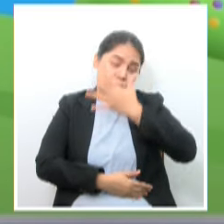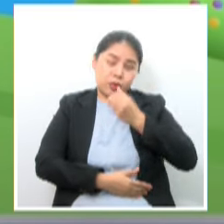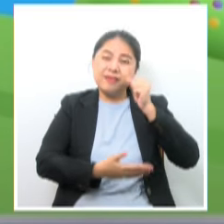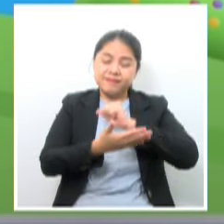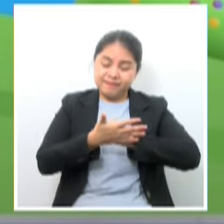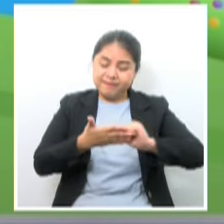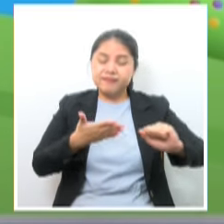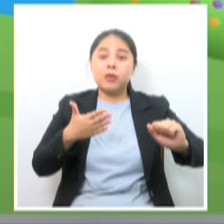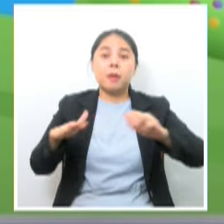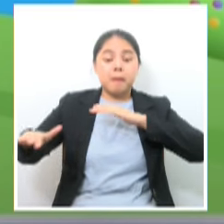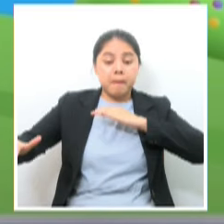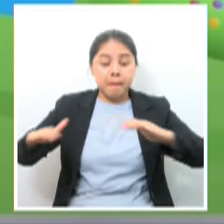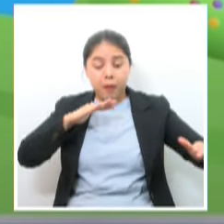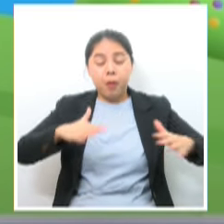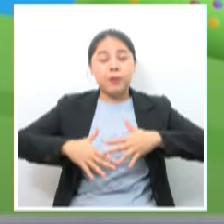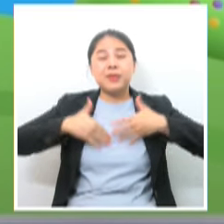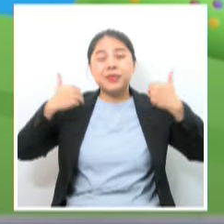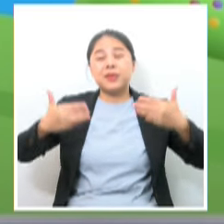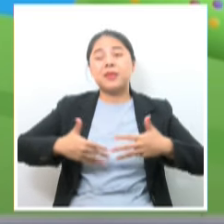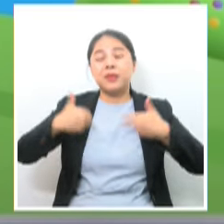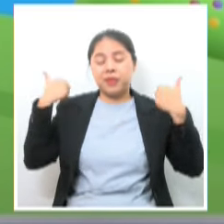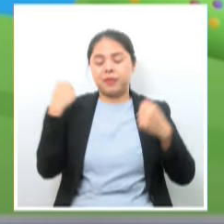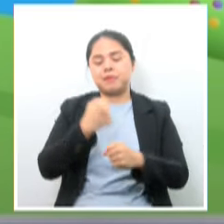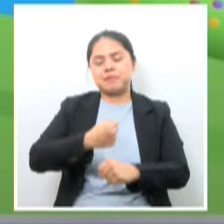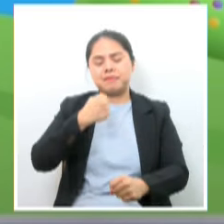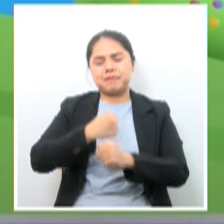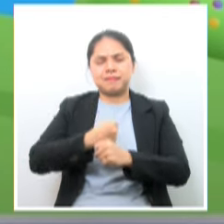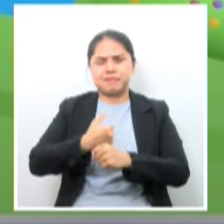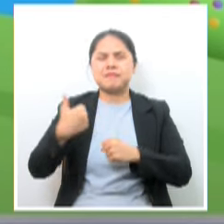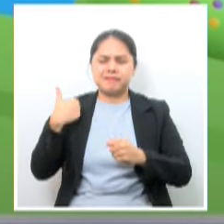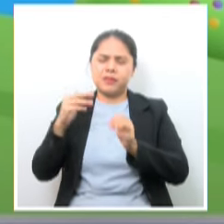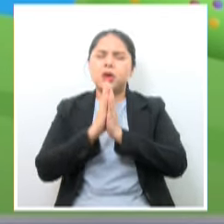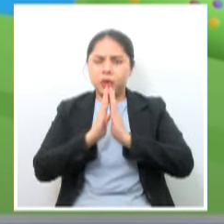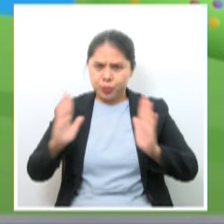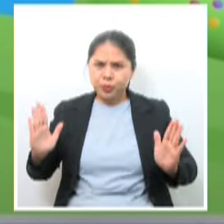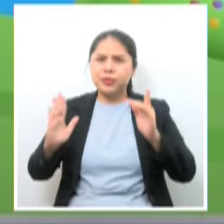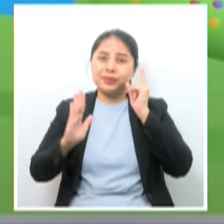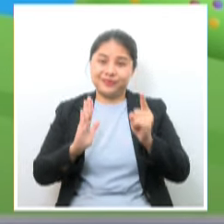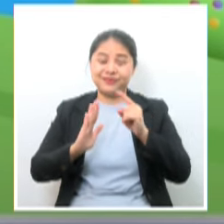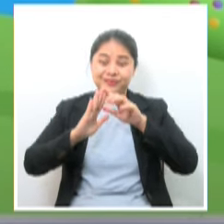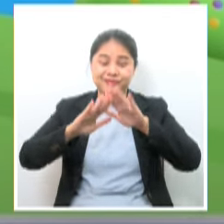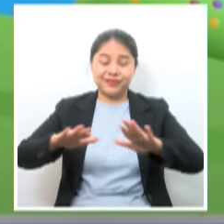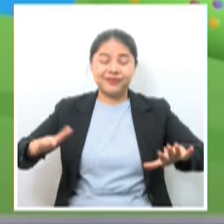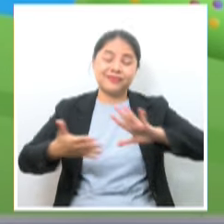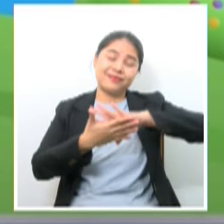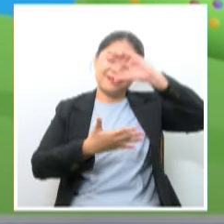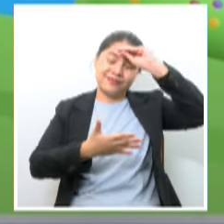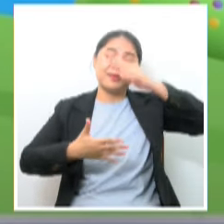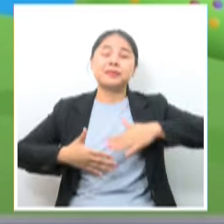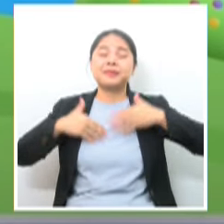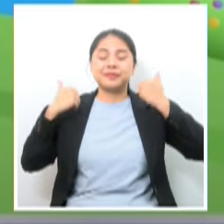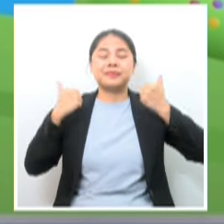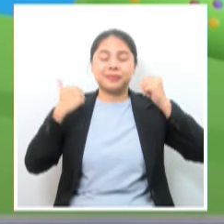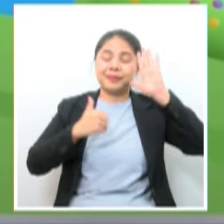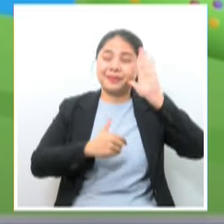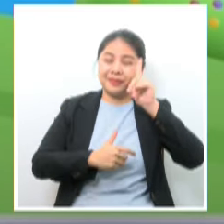ใช้มีความสะดวกสบายถูกสุขลักษณะเรียบร้อยแล้วต้องขอขอบคุณจริงๆนะวันนี้นักเรียนมีความสุขผู้ปกครองมีความสุ